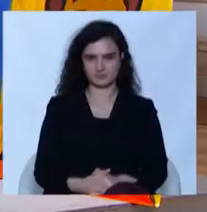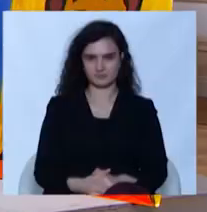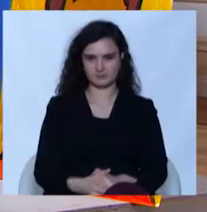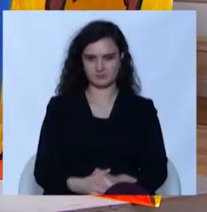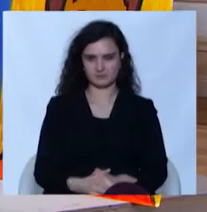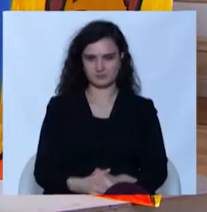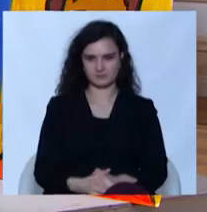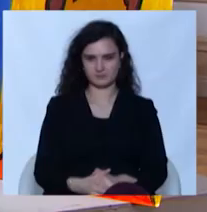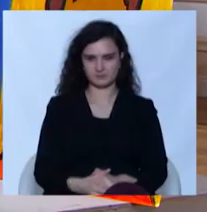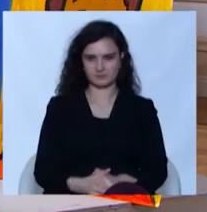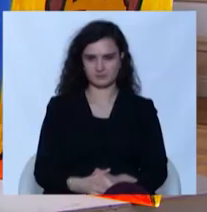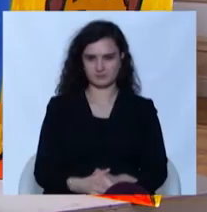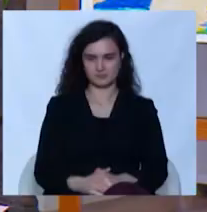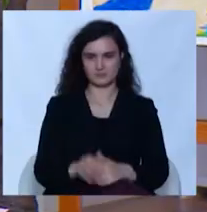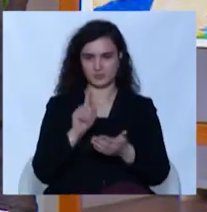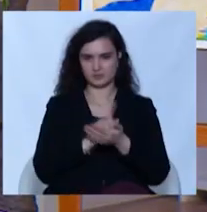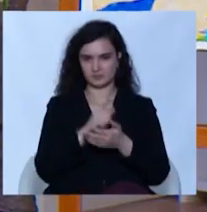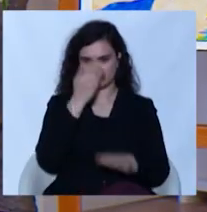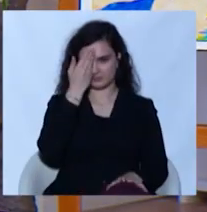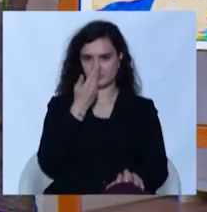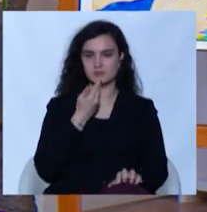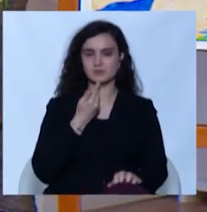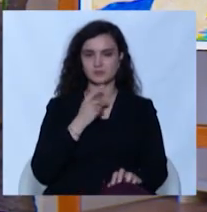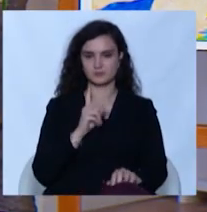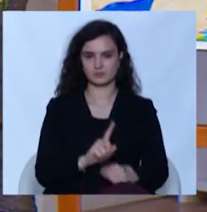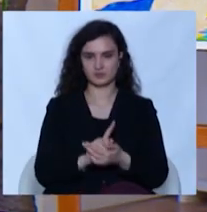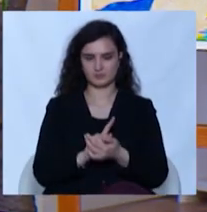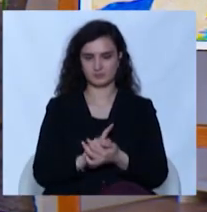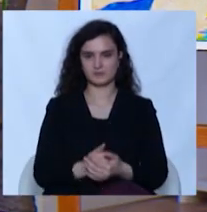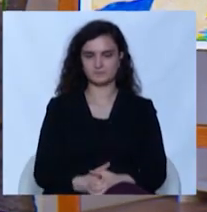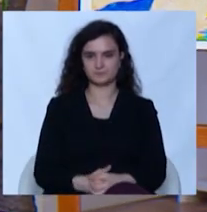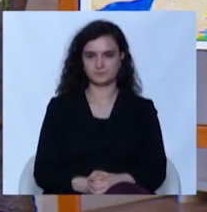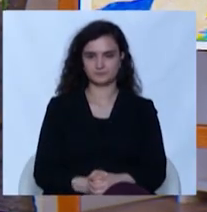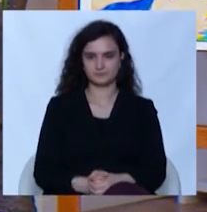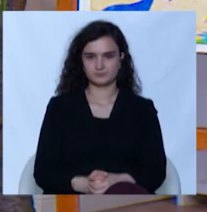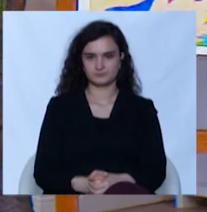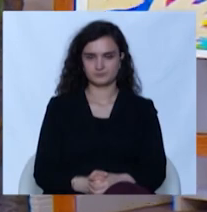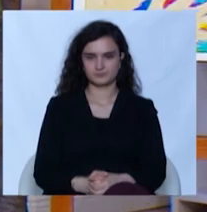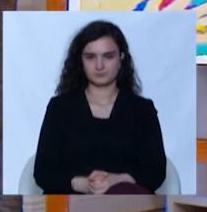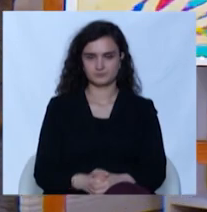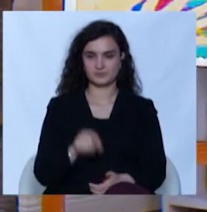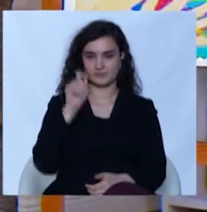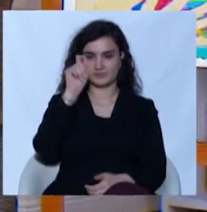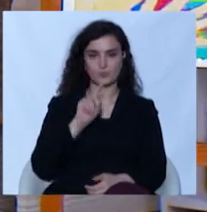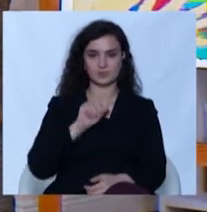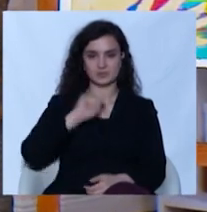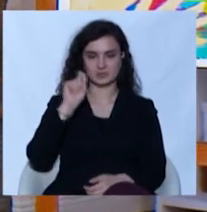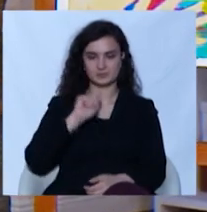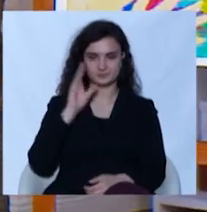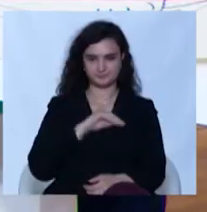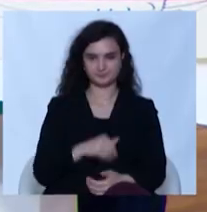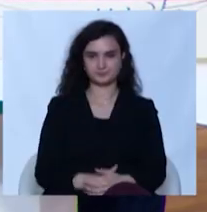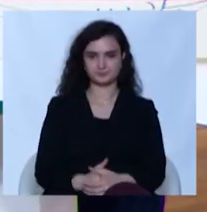აუცილებლად გაყავით შუას, ხო? ეს ხაზი გავყოთ. ოღონდ ეს არ დაიჭიროთ, რომ მერე წაშალთ.